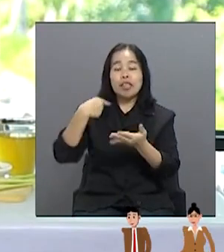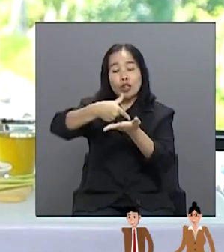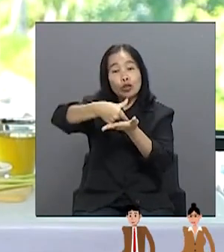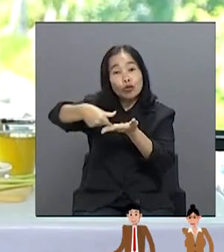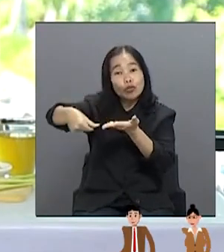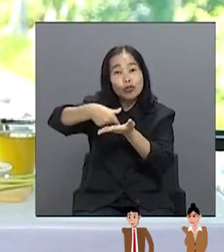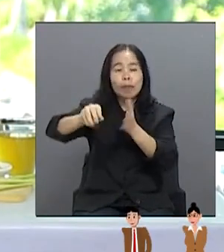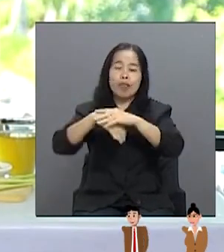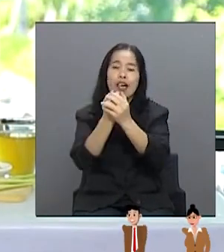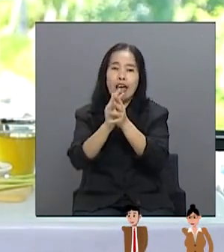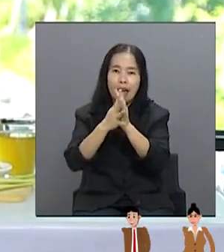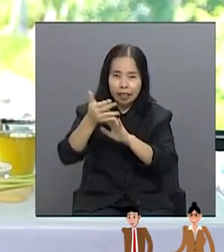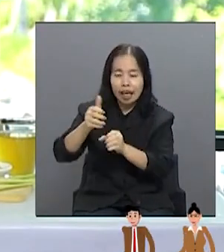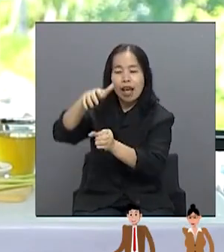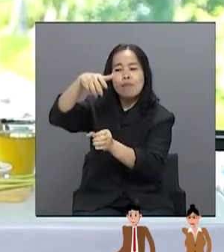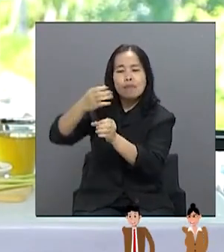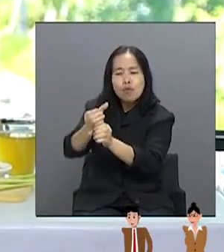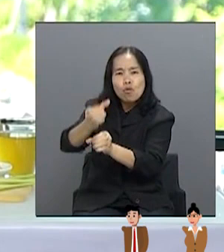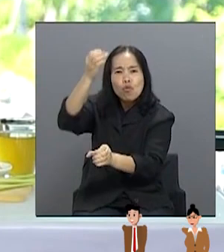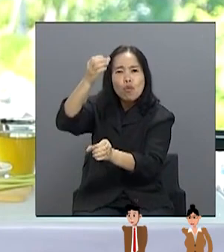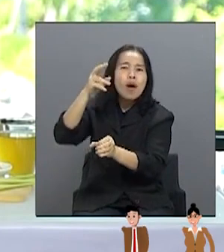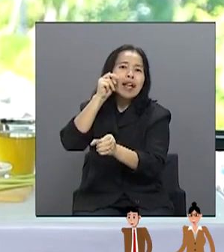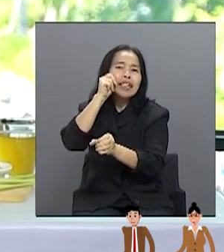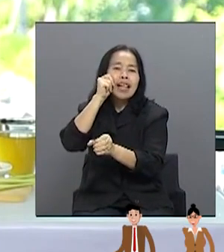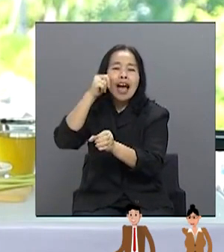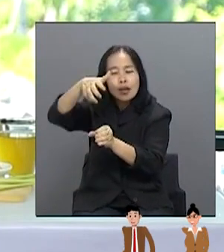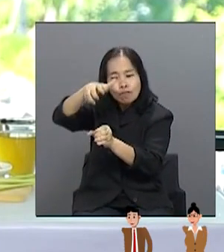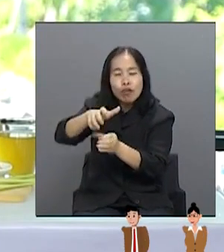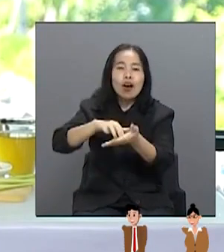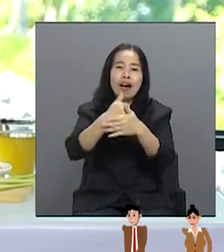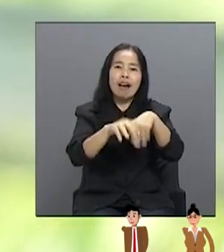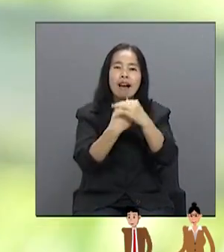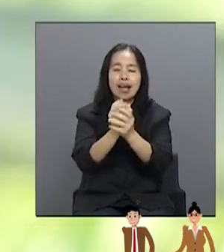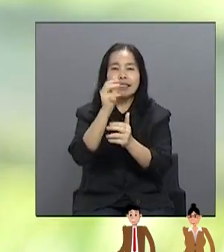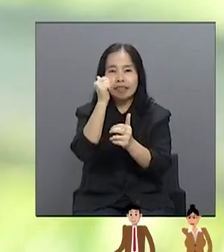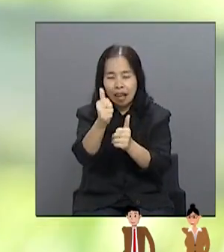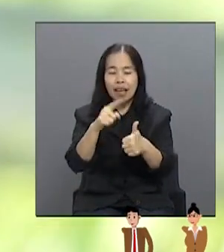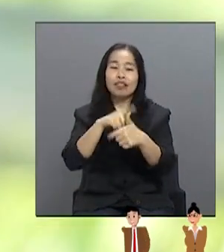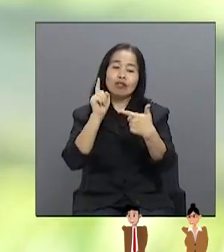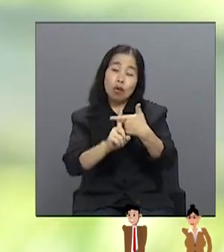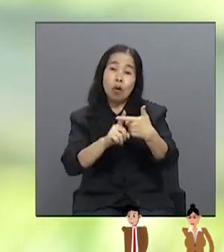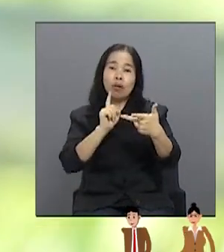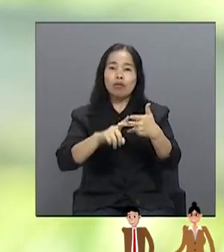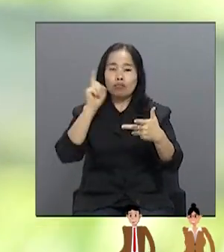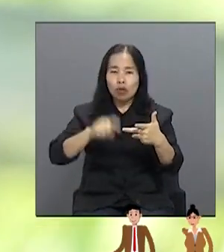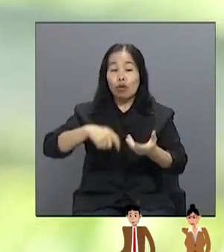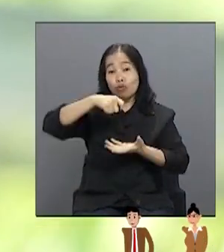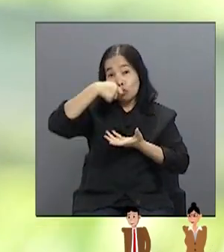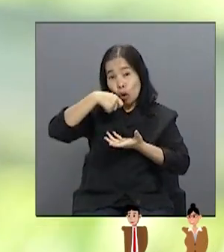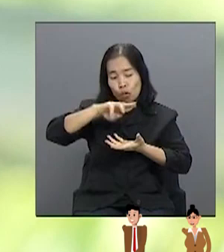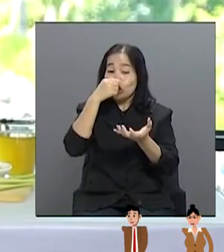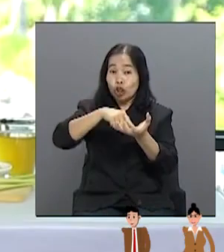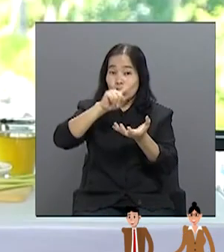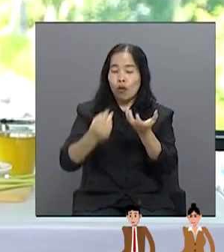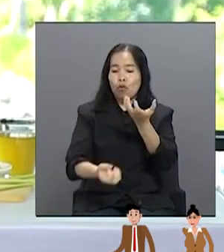ฮอล์นะครับหรือแอลกอฮอล์สำหรับฆ่าเชื้อเนี่ย 70% ขึ้นไปมันสามารถที่จะทำลายเจ้าเชื ้อได ้ฆ่าเชื้อโรคไวรั